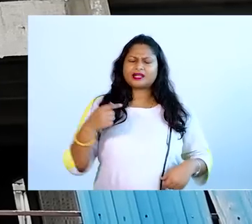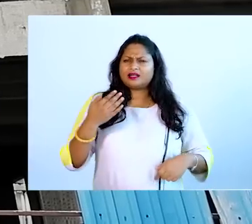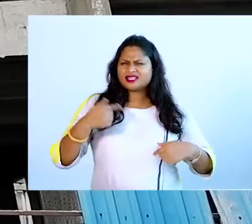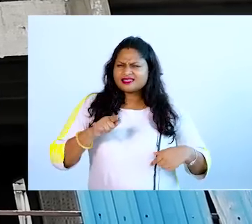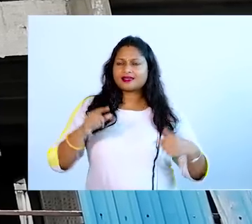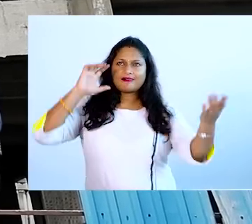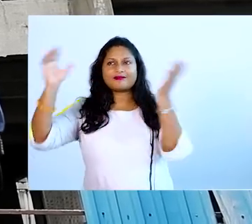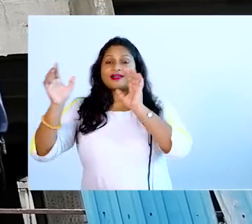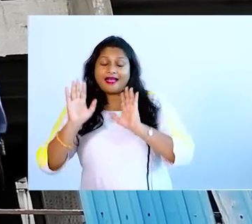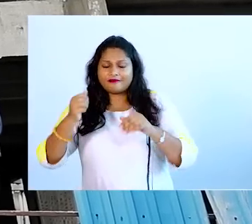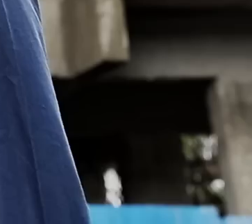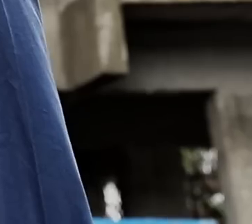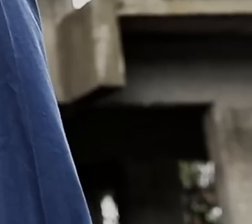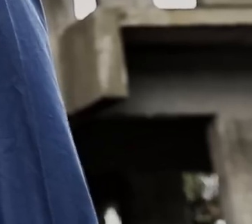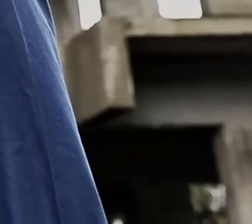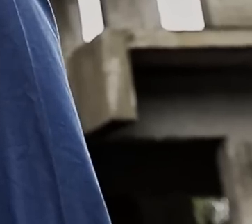सपनों की अपनी ही दुनिया होती है,